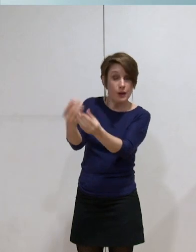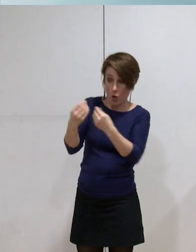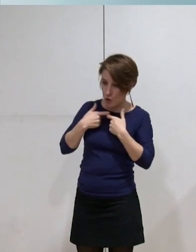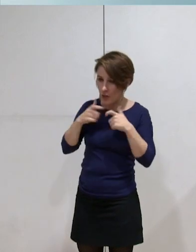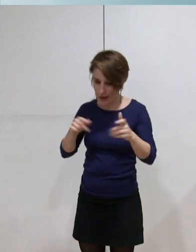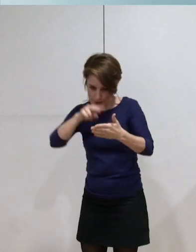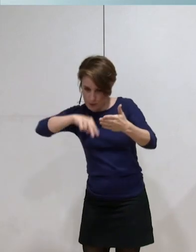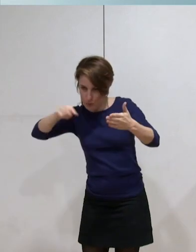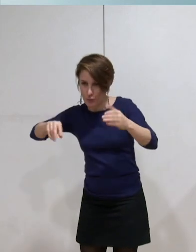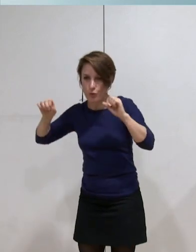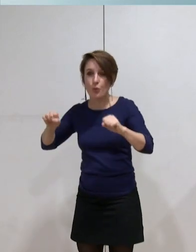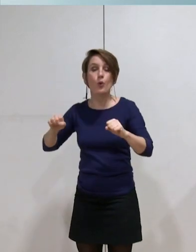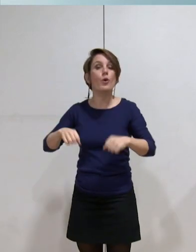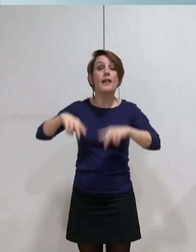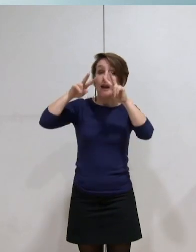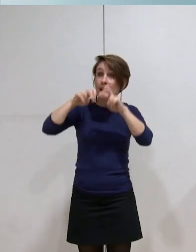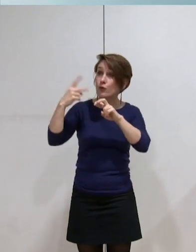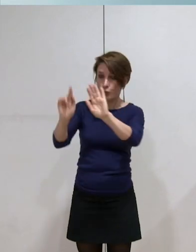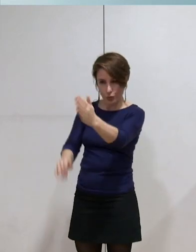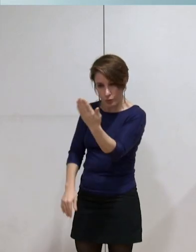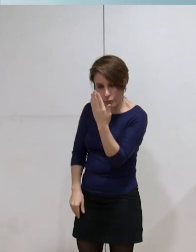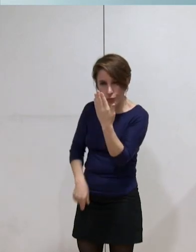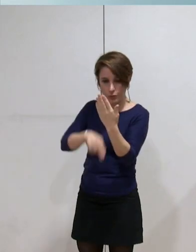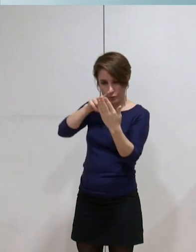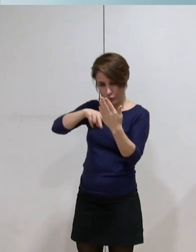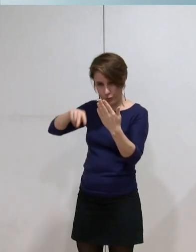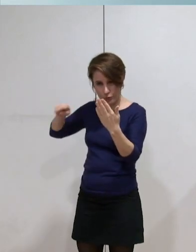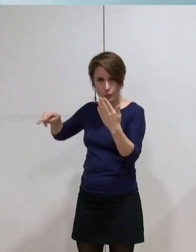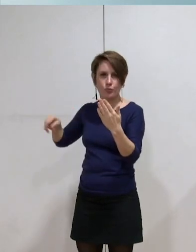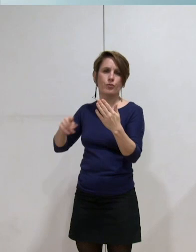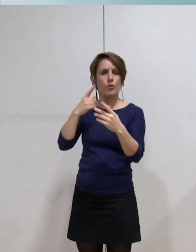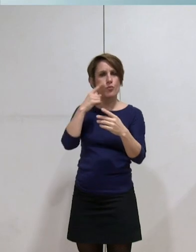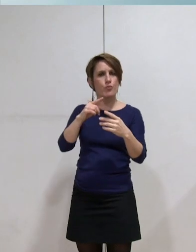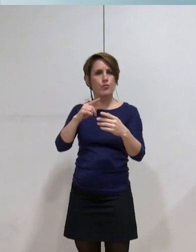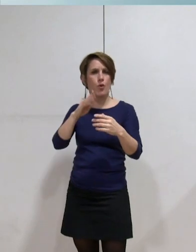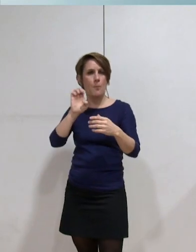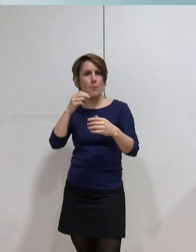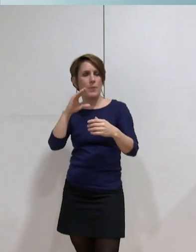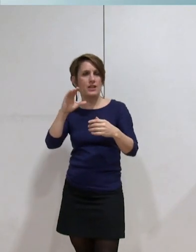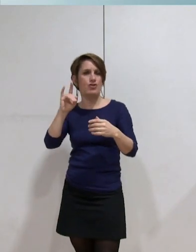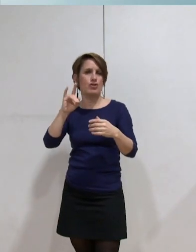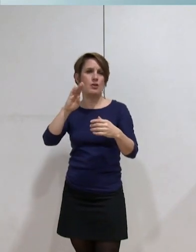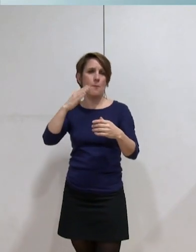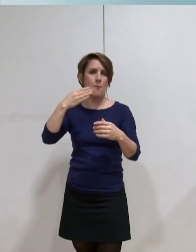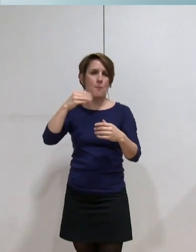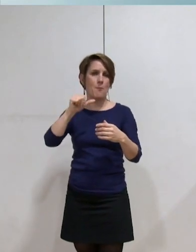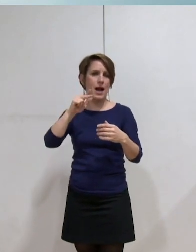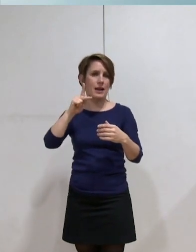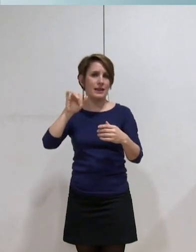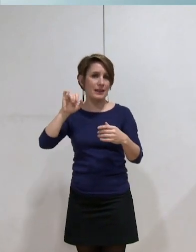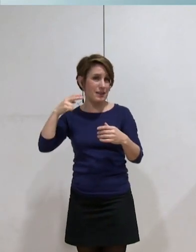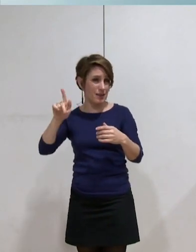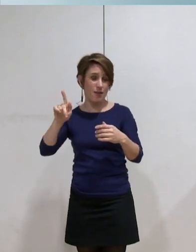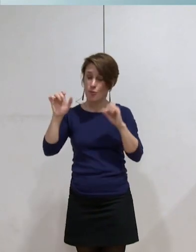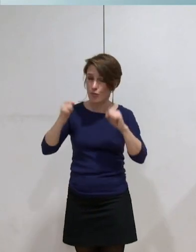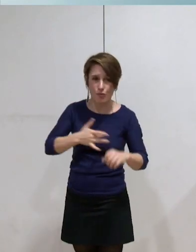et à des du parangonage du benchmarking en anglais qui est extrêmement utile et sur le fait que c'est